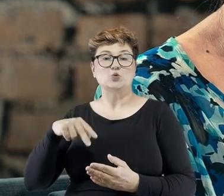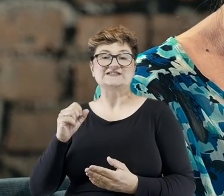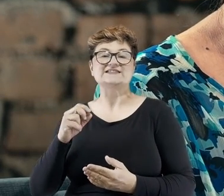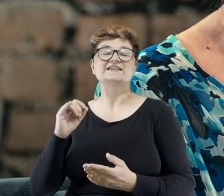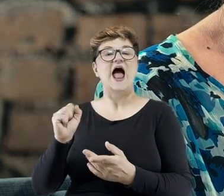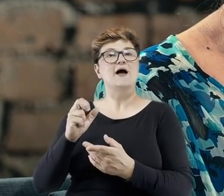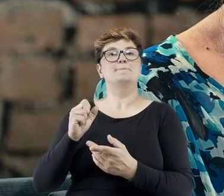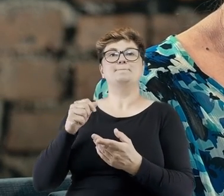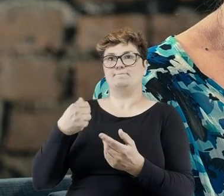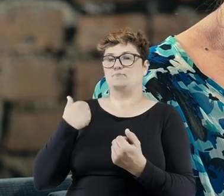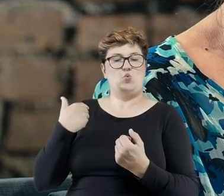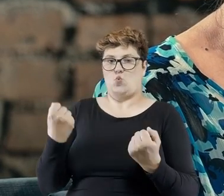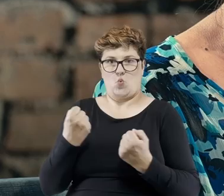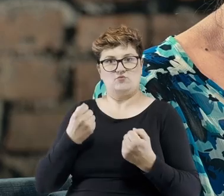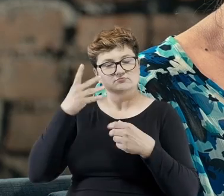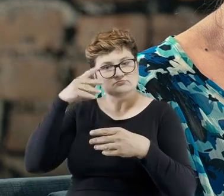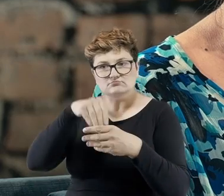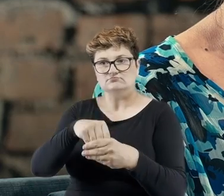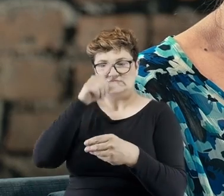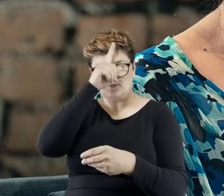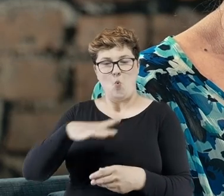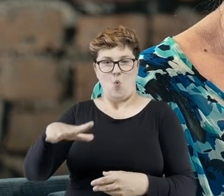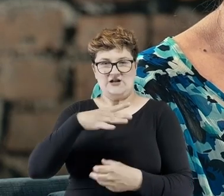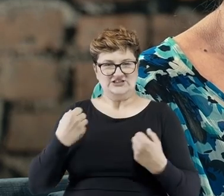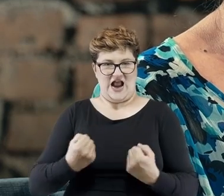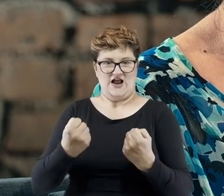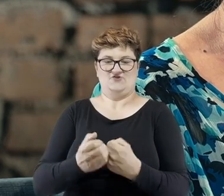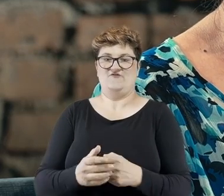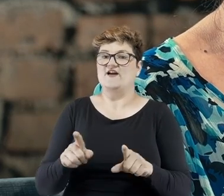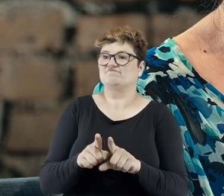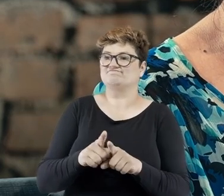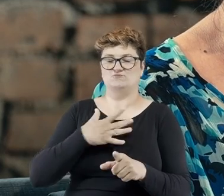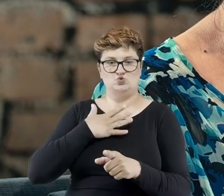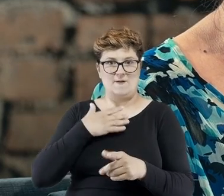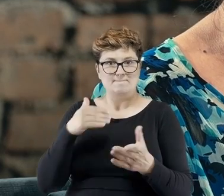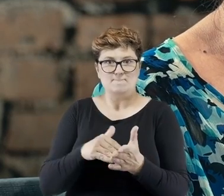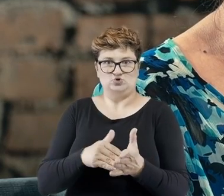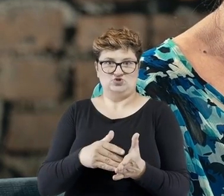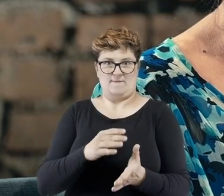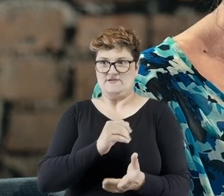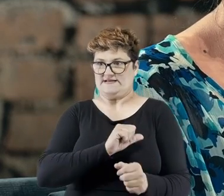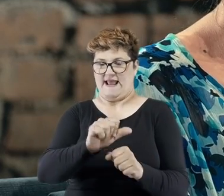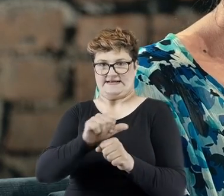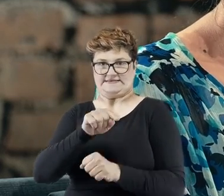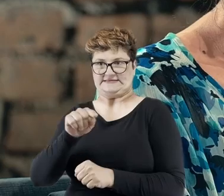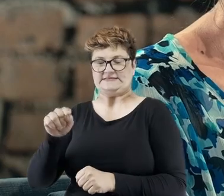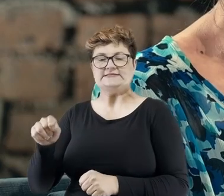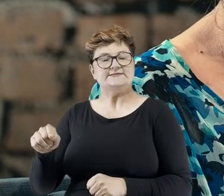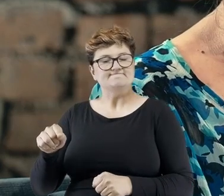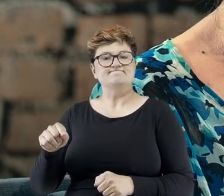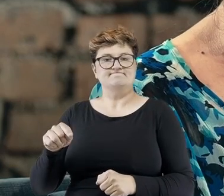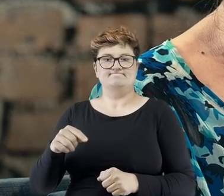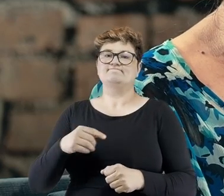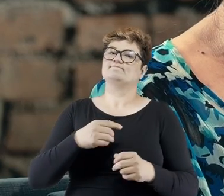osobą taką bardzo zaangażowaną społecznie, bardzo też czującą chyba potrzeby działalności tutaj w Gdańsku. I w